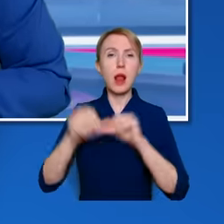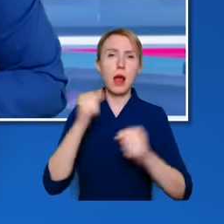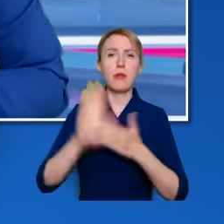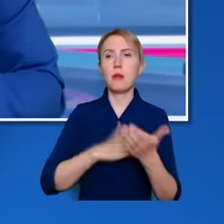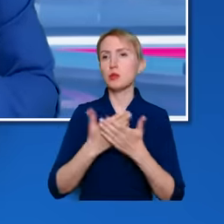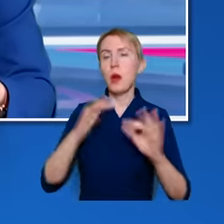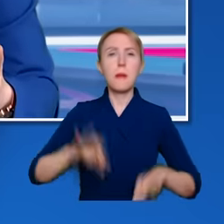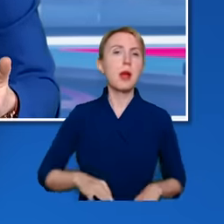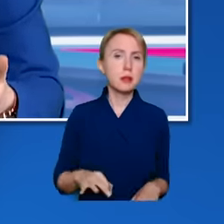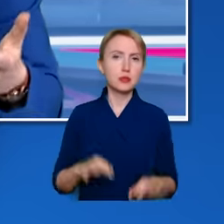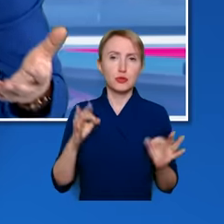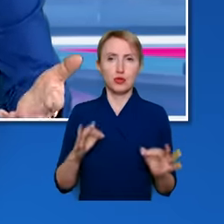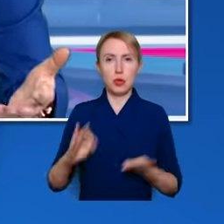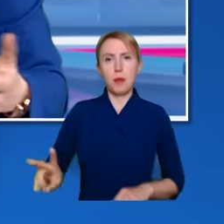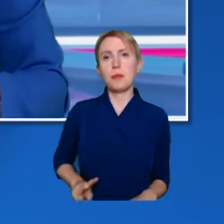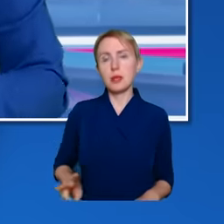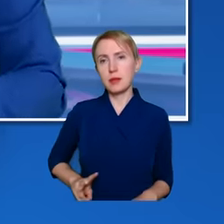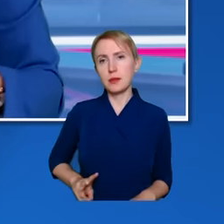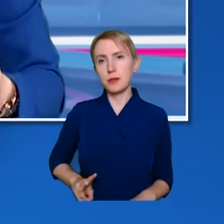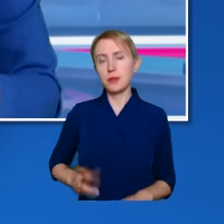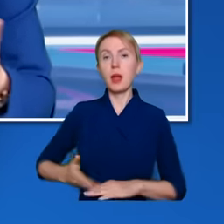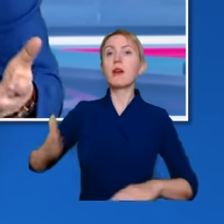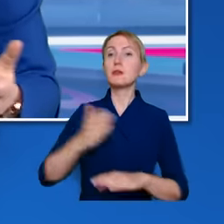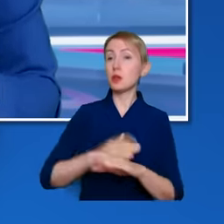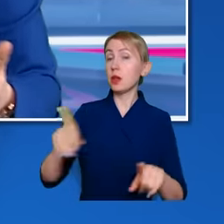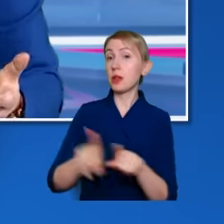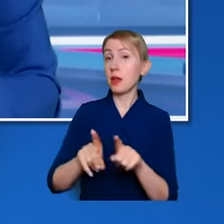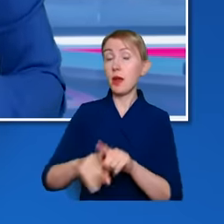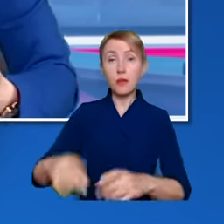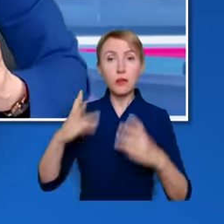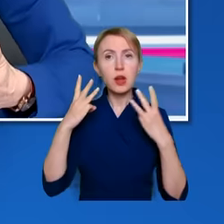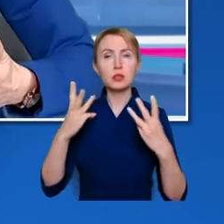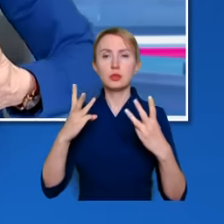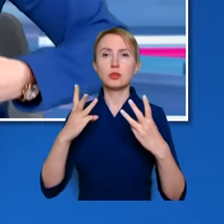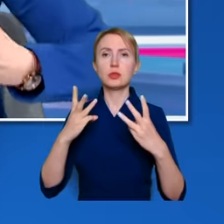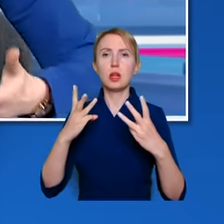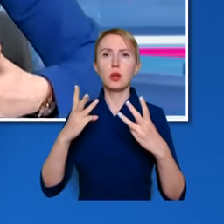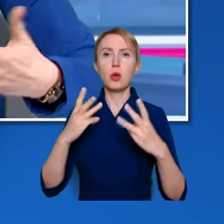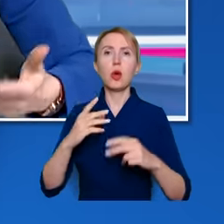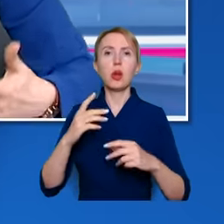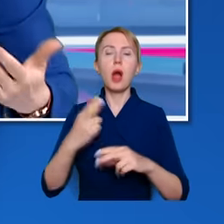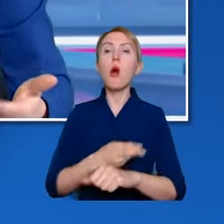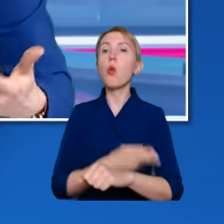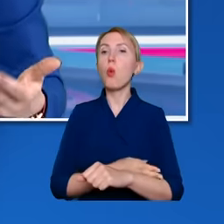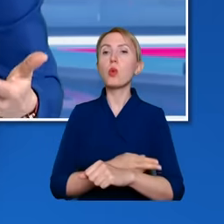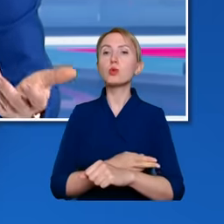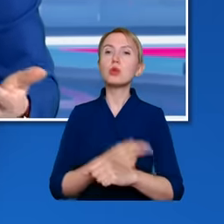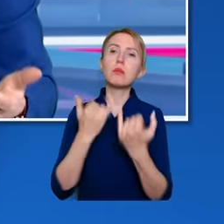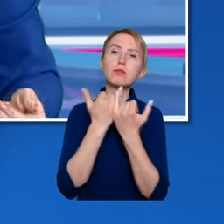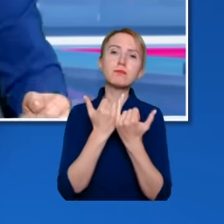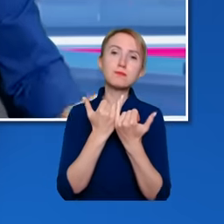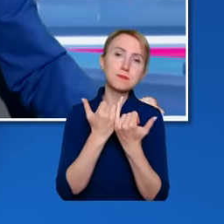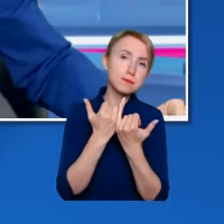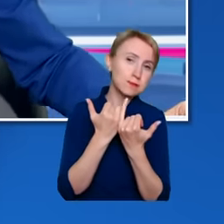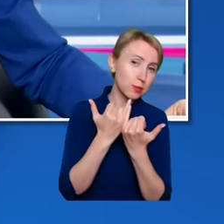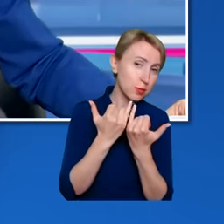pana dzisiejszego ministra, a przecież wtedy też ważnego urzędnika różnego,